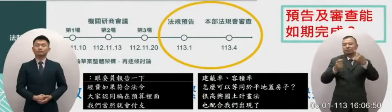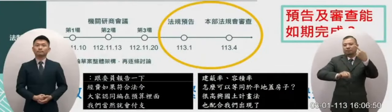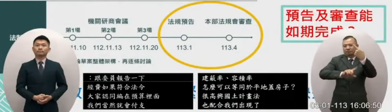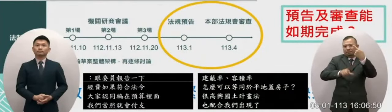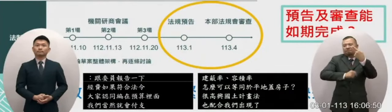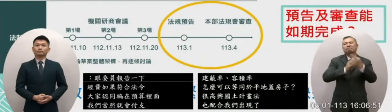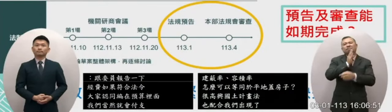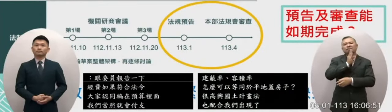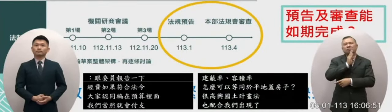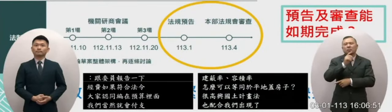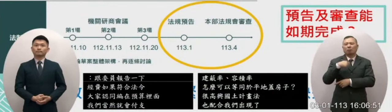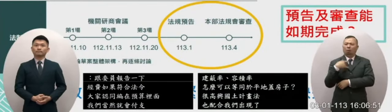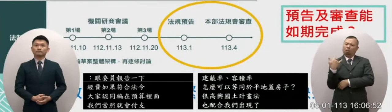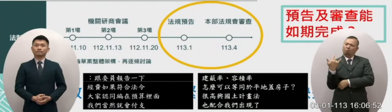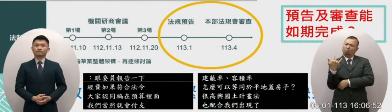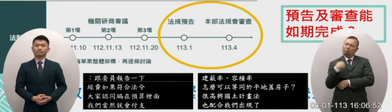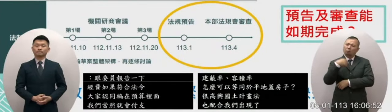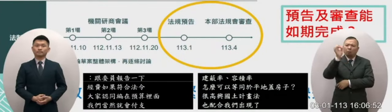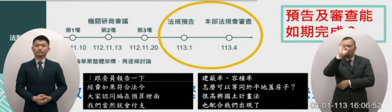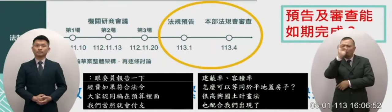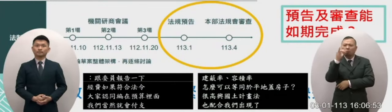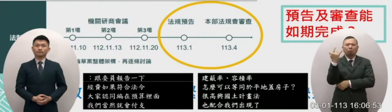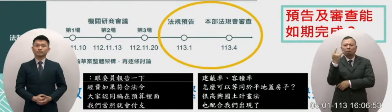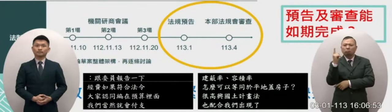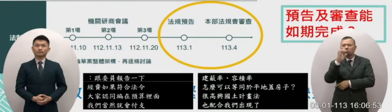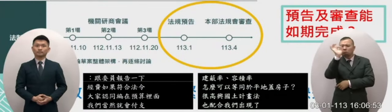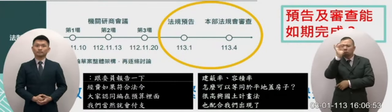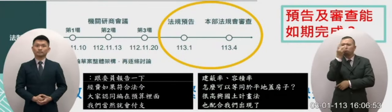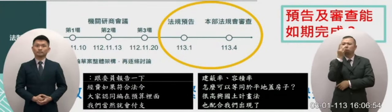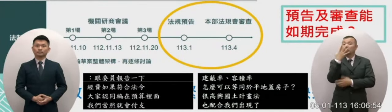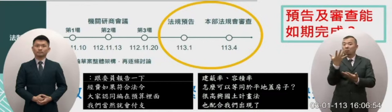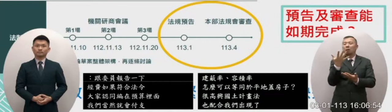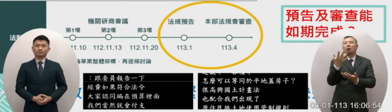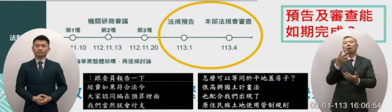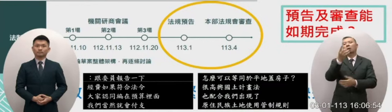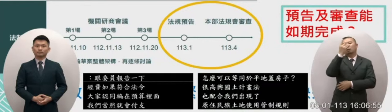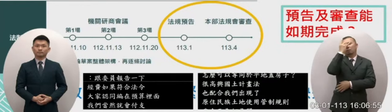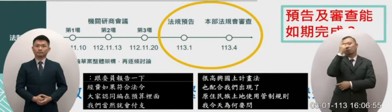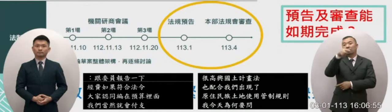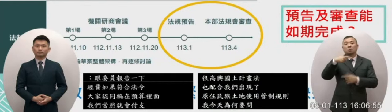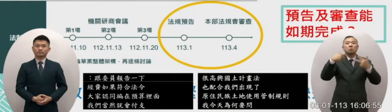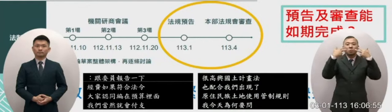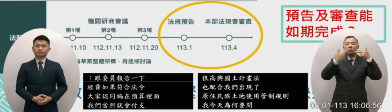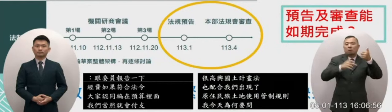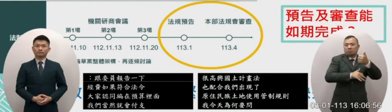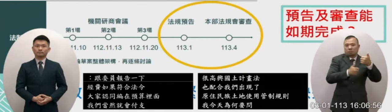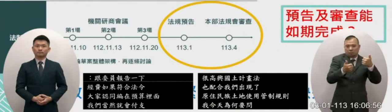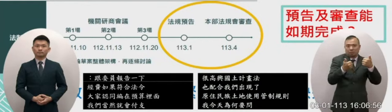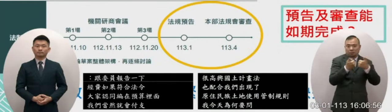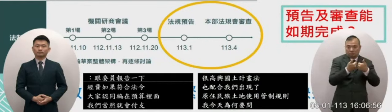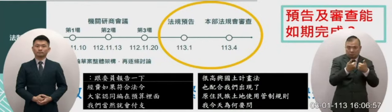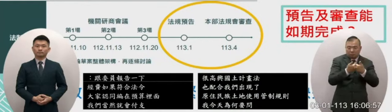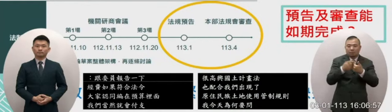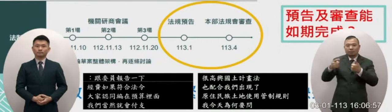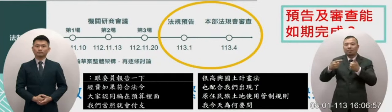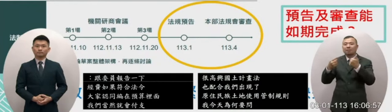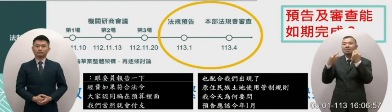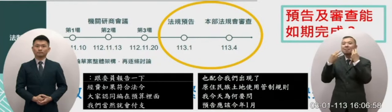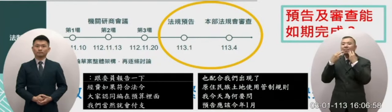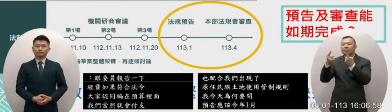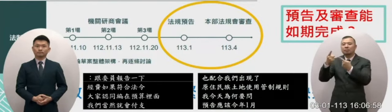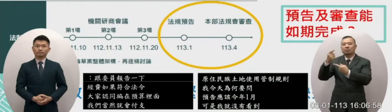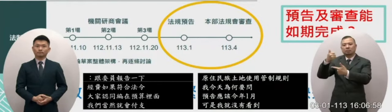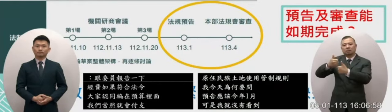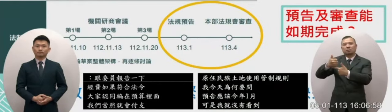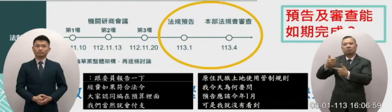就没有看到，我又去查，哇，原来原民会送我们的营建署好像送了四次，好，